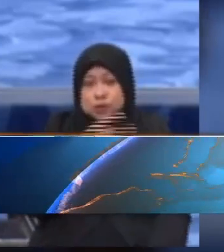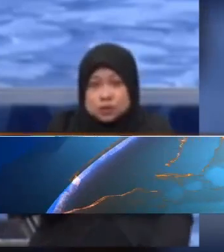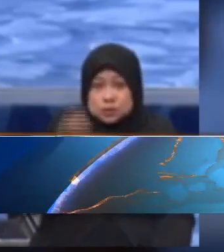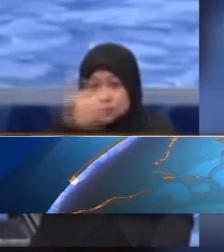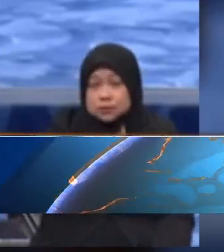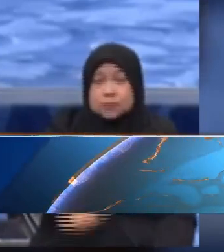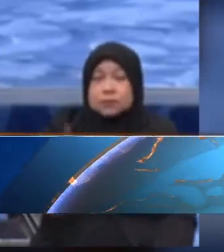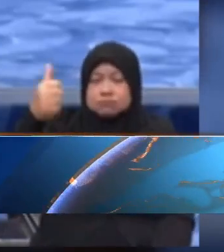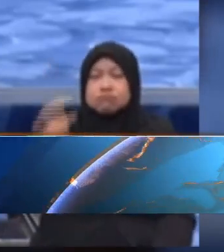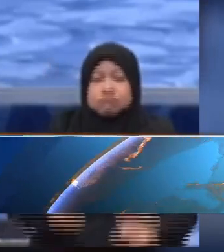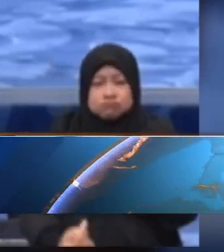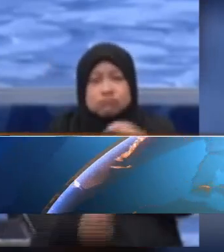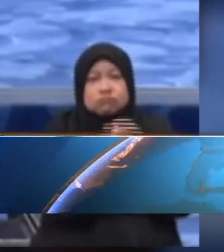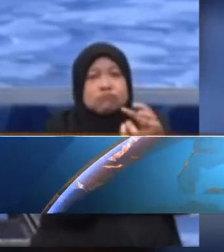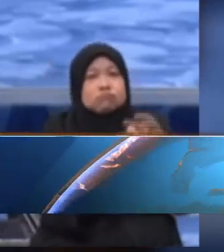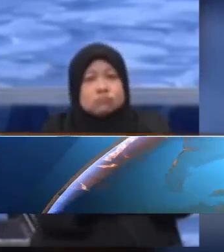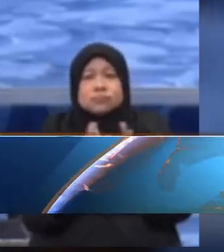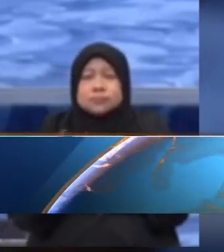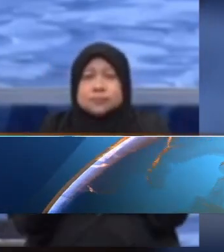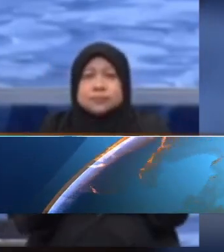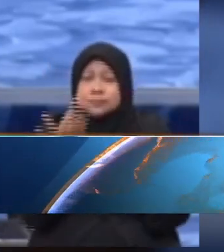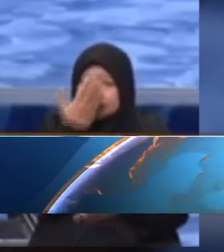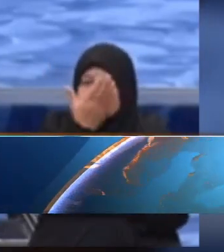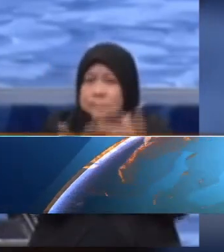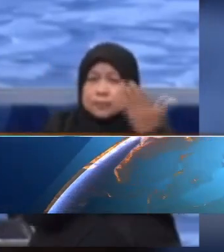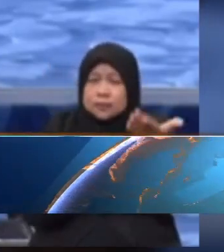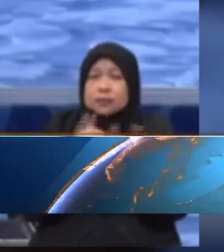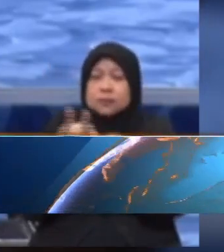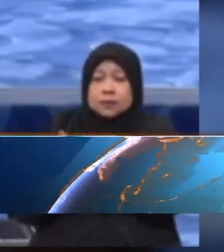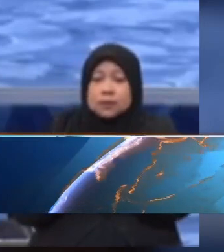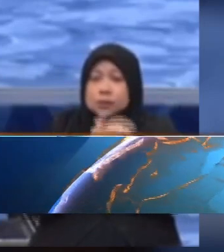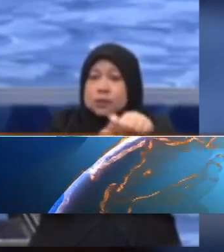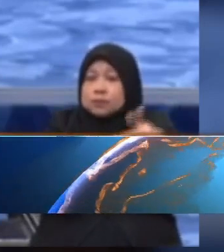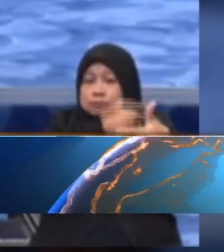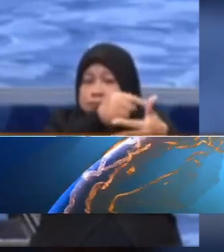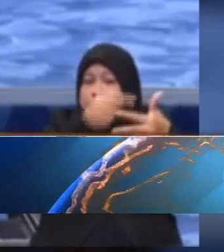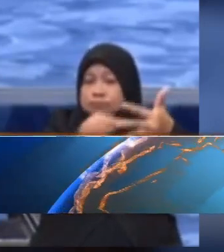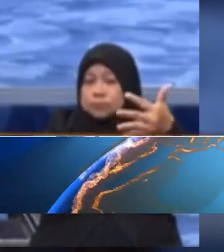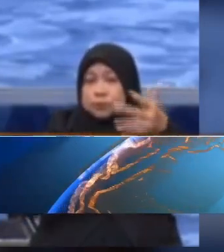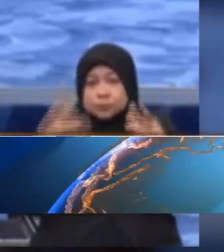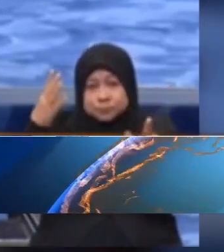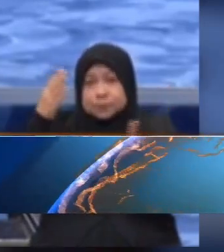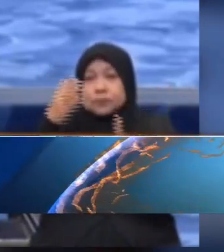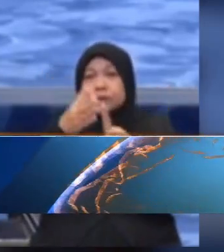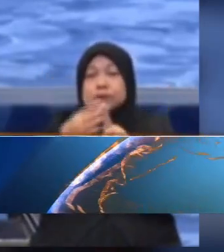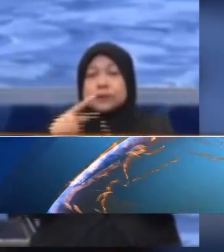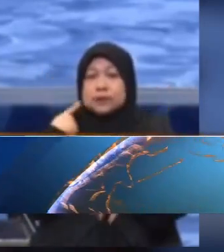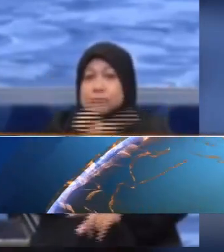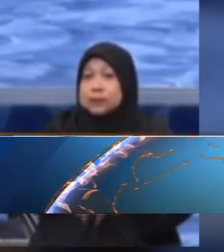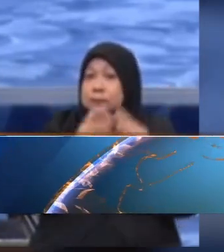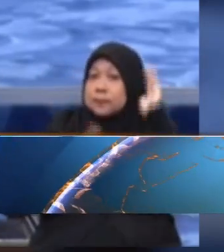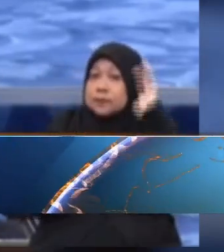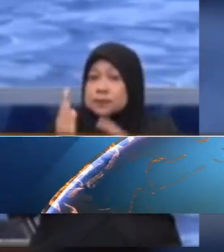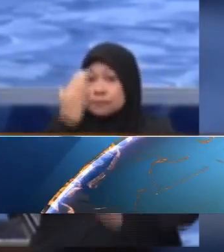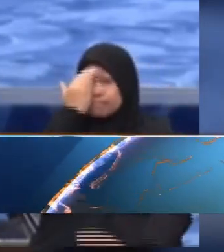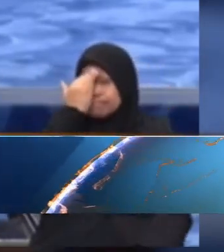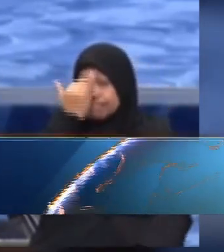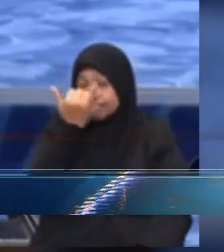isu ini kita bangkitkan sebagai di antara urutan utama dalam pendirian kita. Sebab